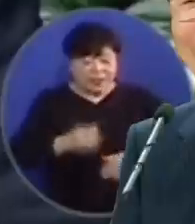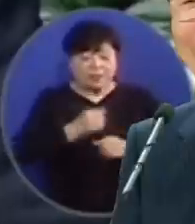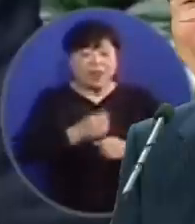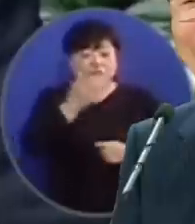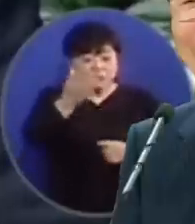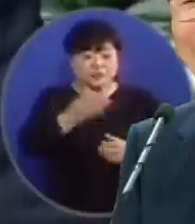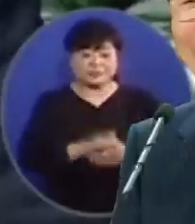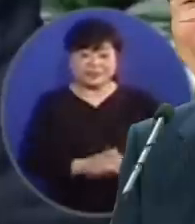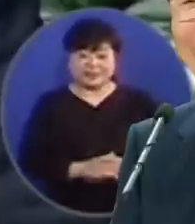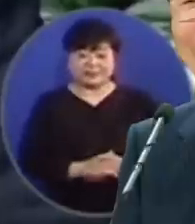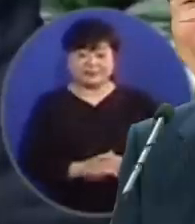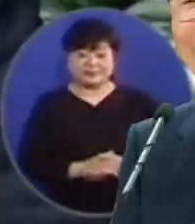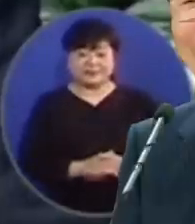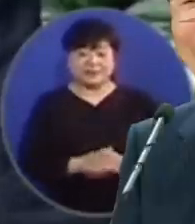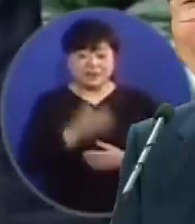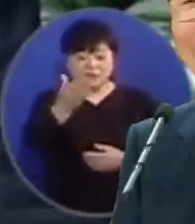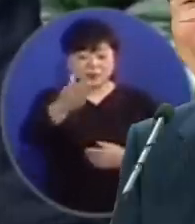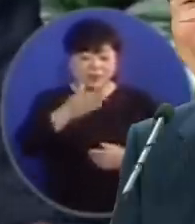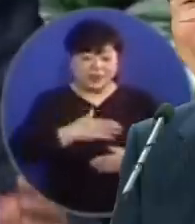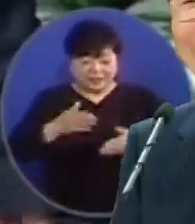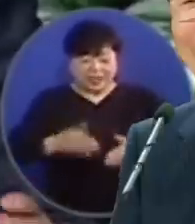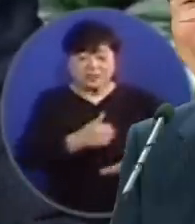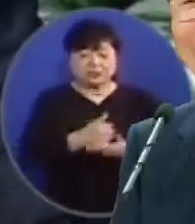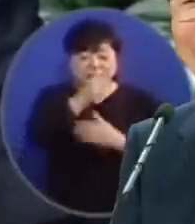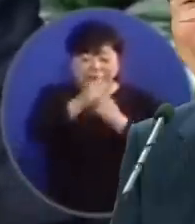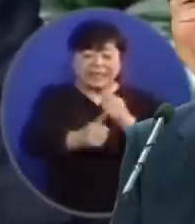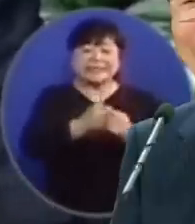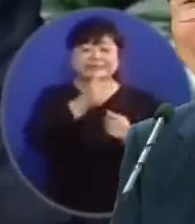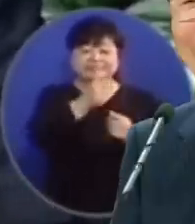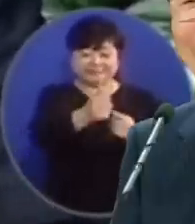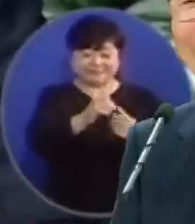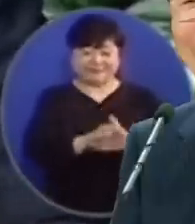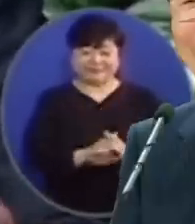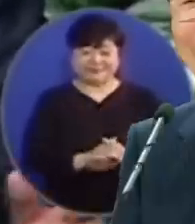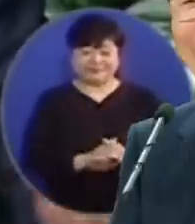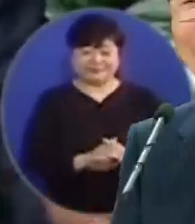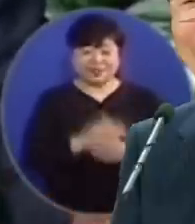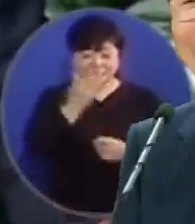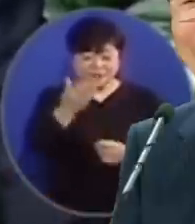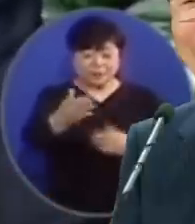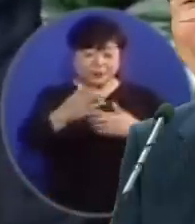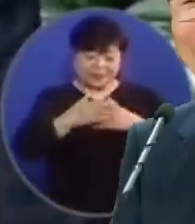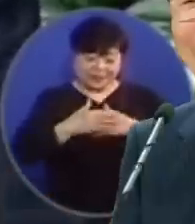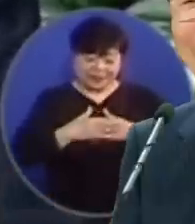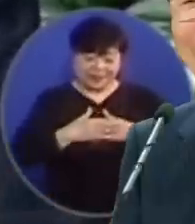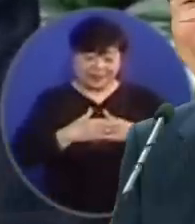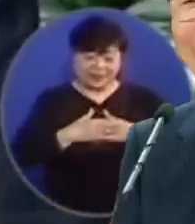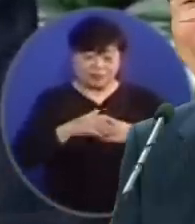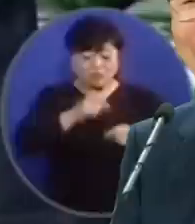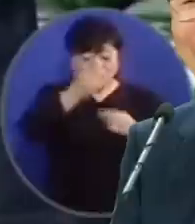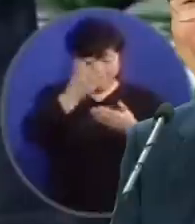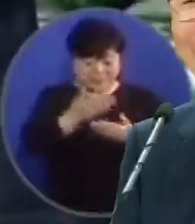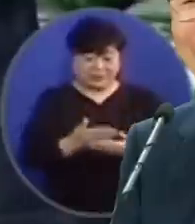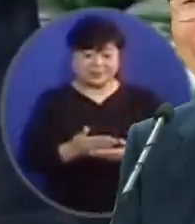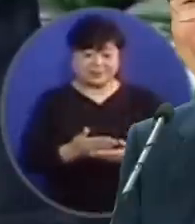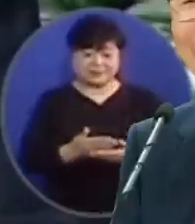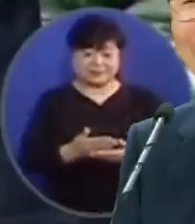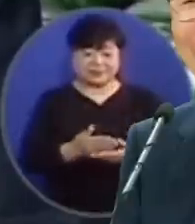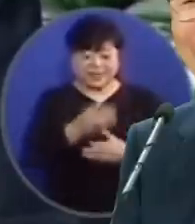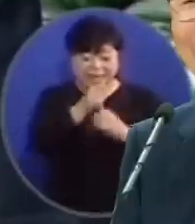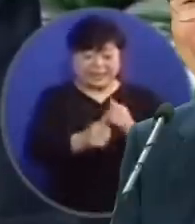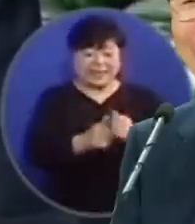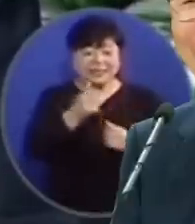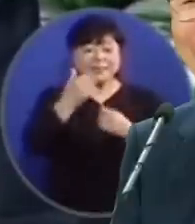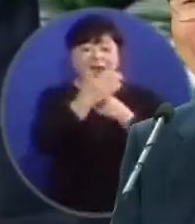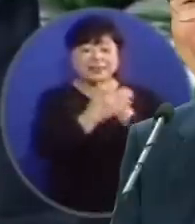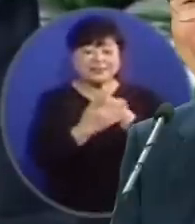만들어주신 것입니다. 여러분과 나를 낳으신 분은 하나님이신 것입니다. 여러분과 내가 구원받은 것은